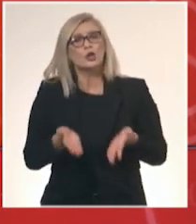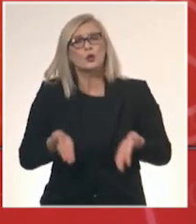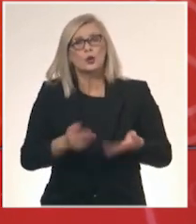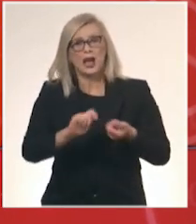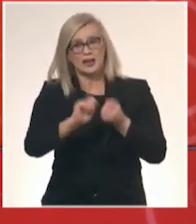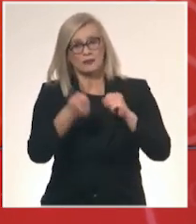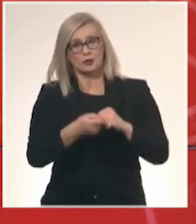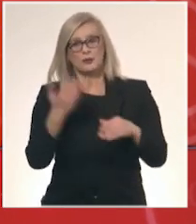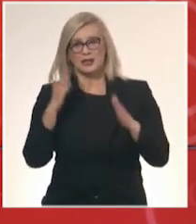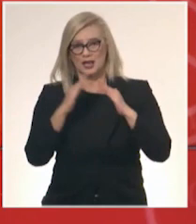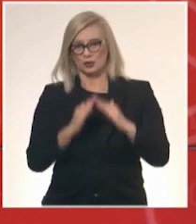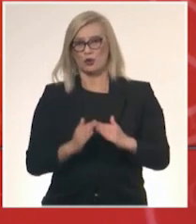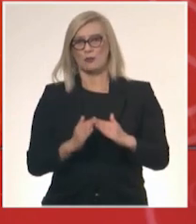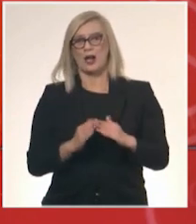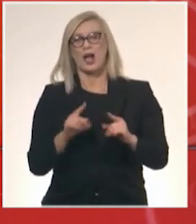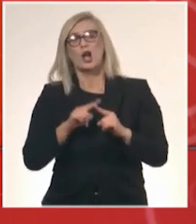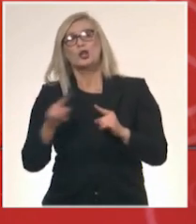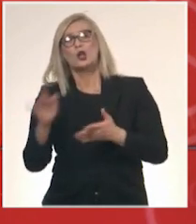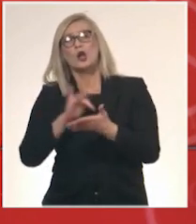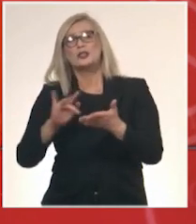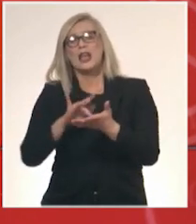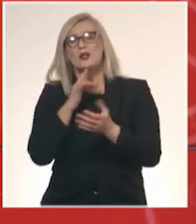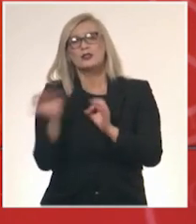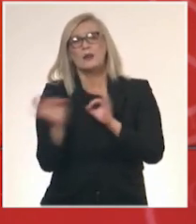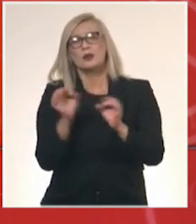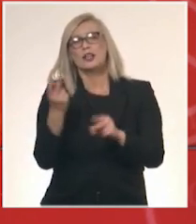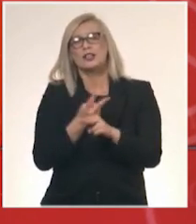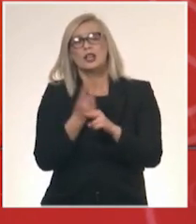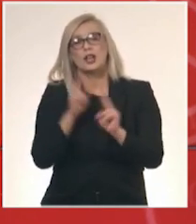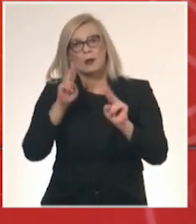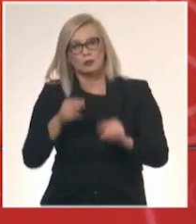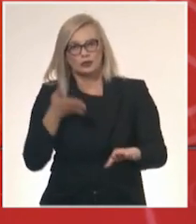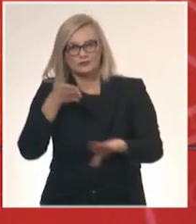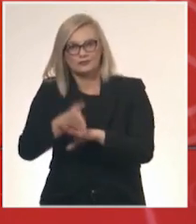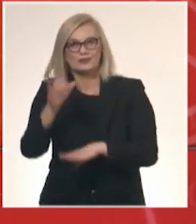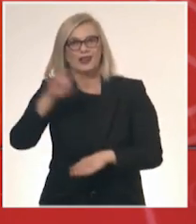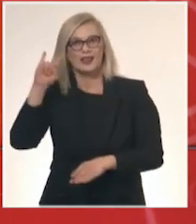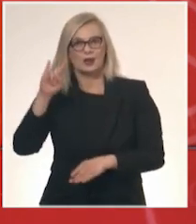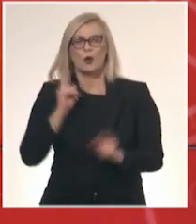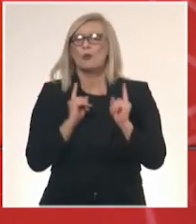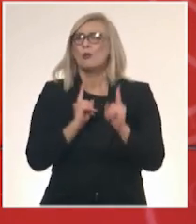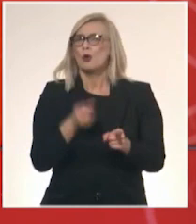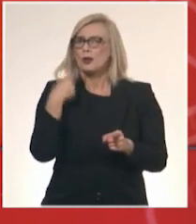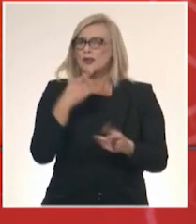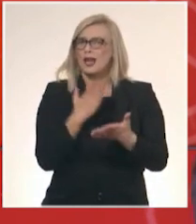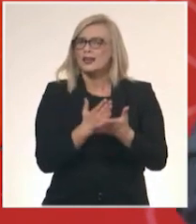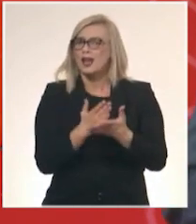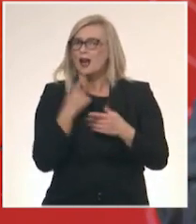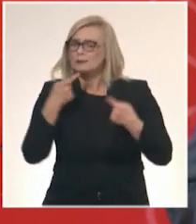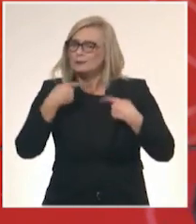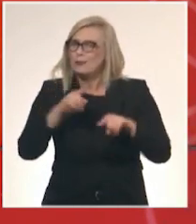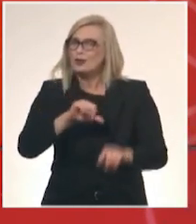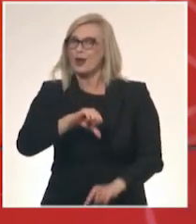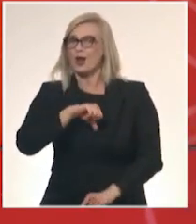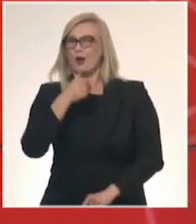дома до целосна подготвеност на земјата за членство во унијата. Морам да кажам дека сум особено горд